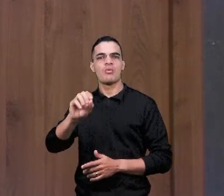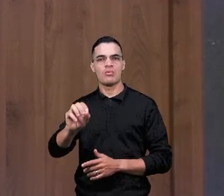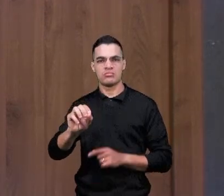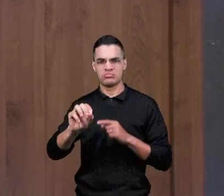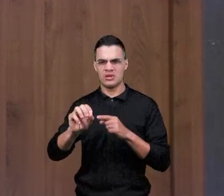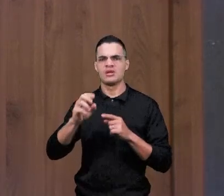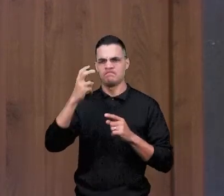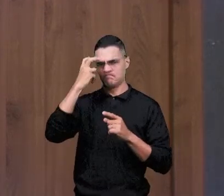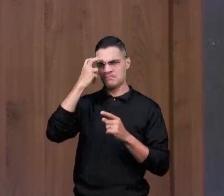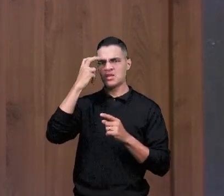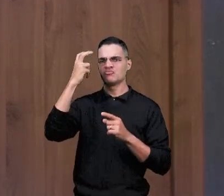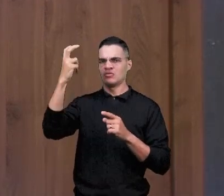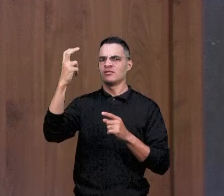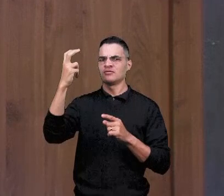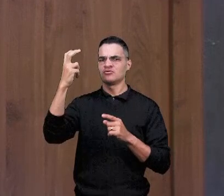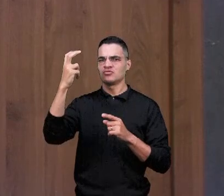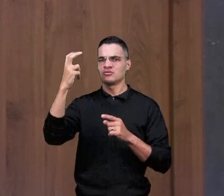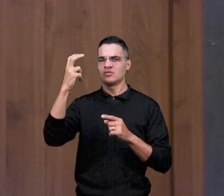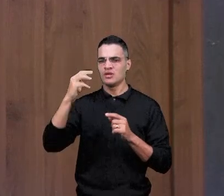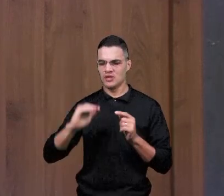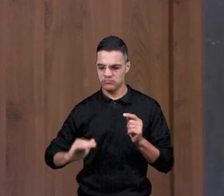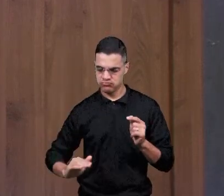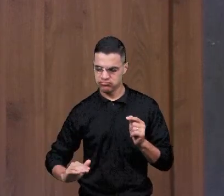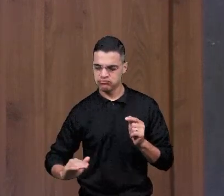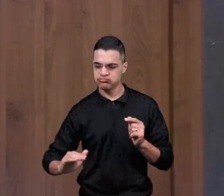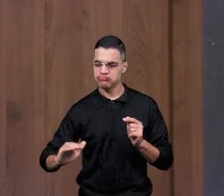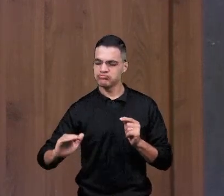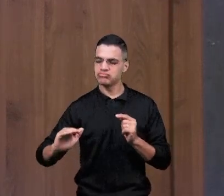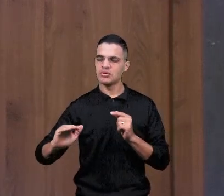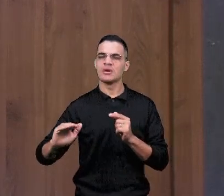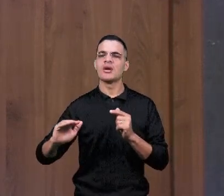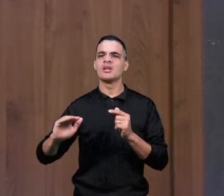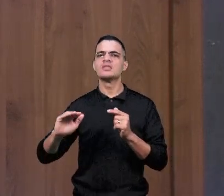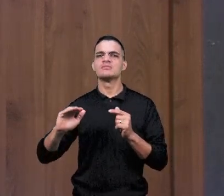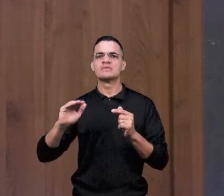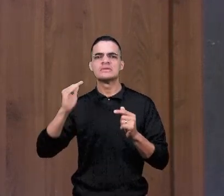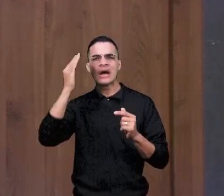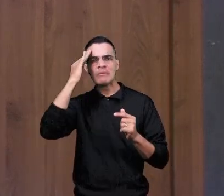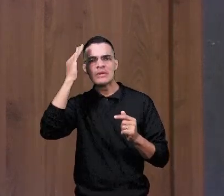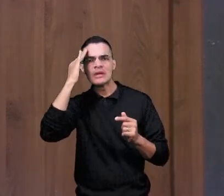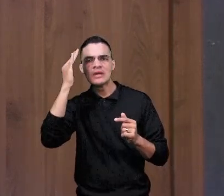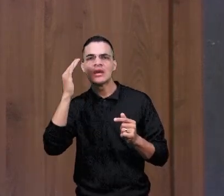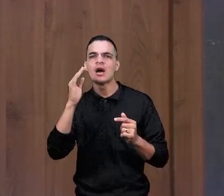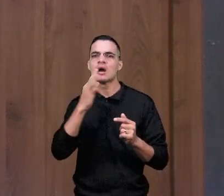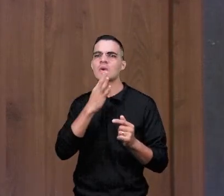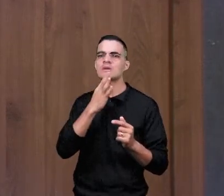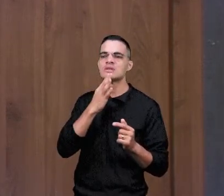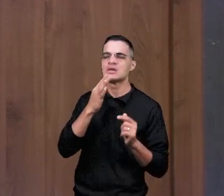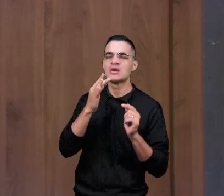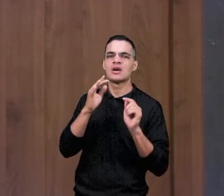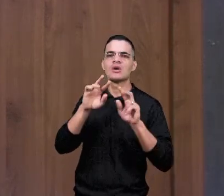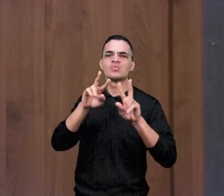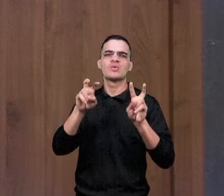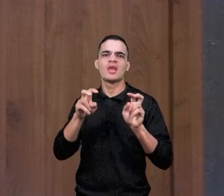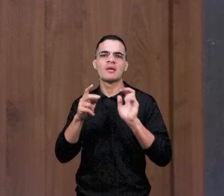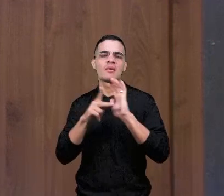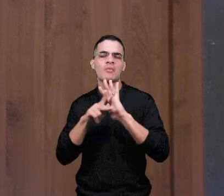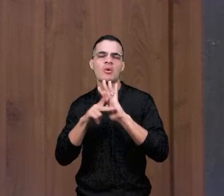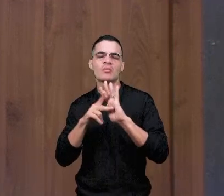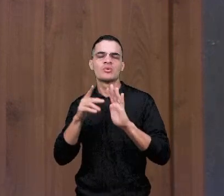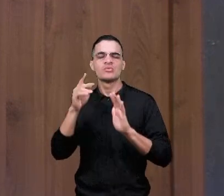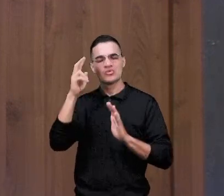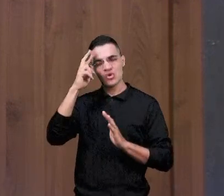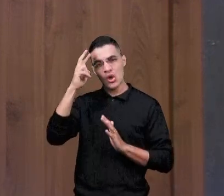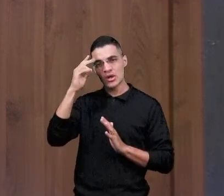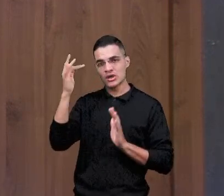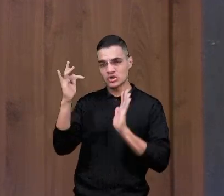les choses de la parole, mais il ne croyait pas que Jésus était vivant, que Jésus avait ressuscité.